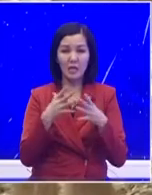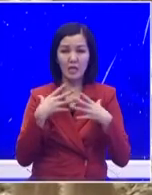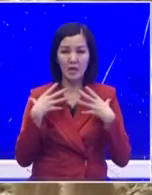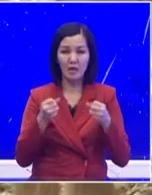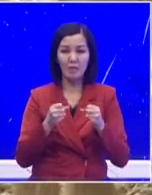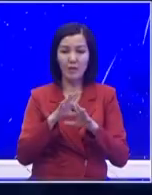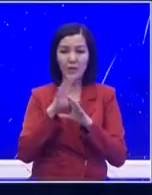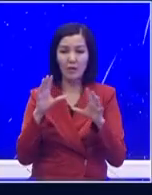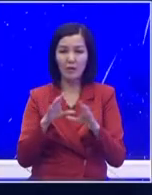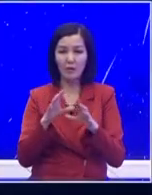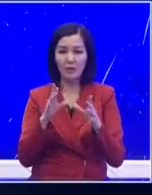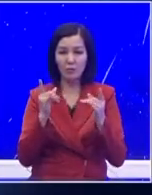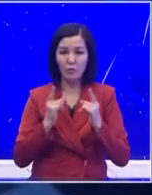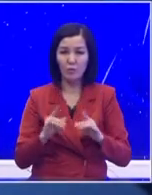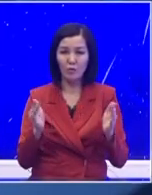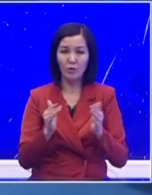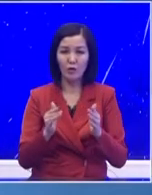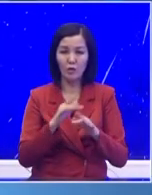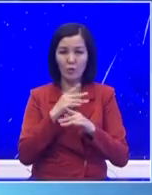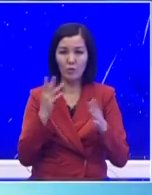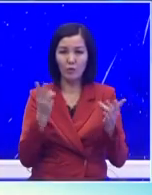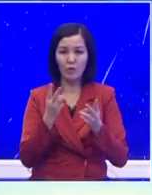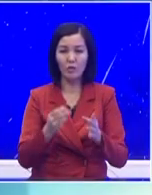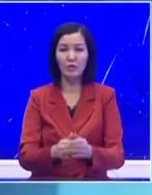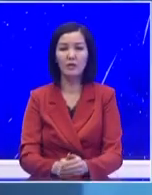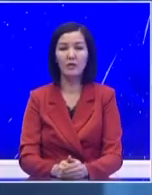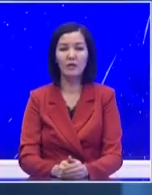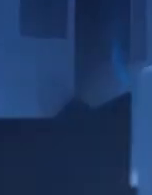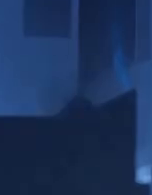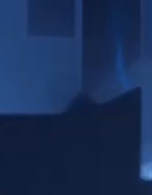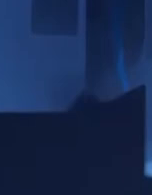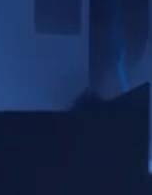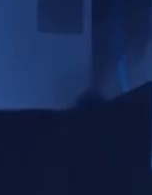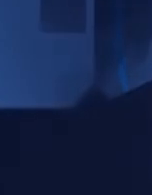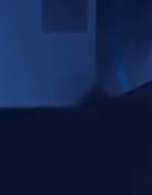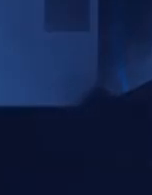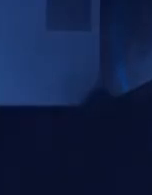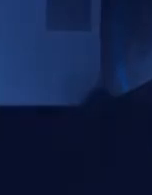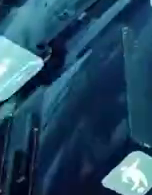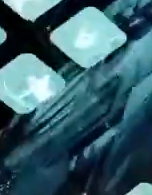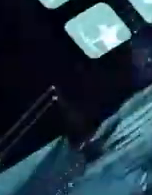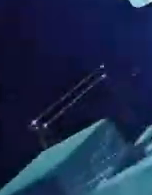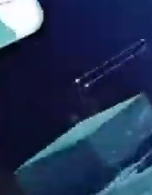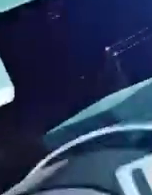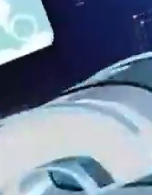аман төлдету. Құрманжан Қасымжанұлы, Аманжол Жөнкешев, Жетісу арнасы.